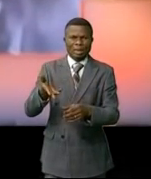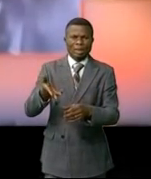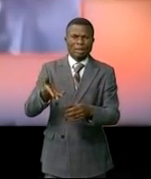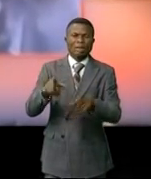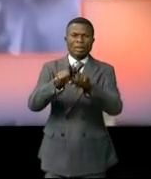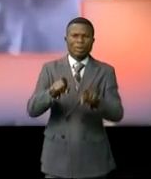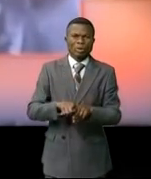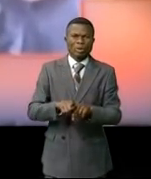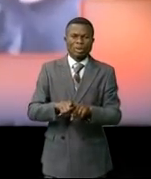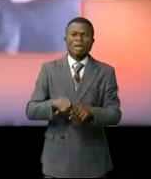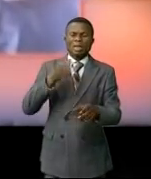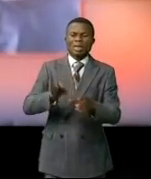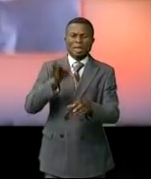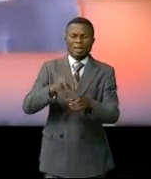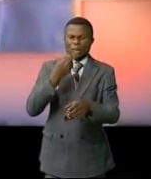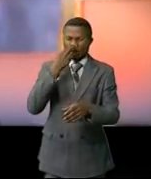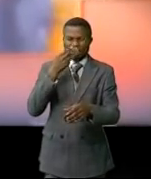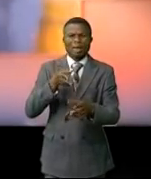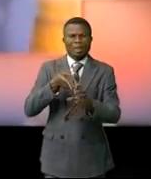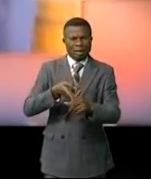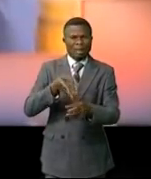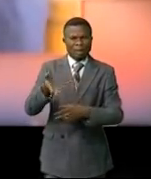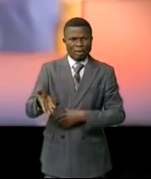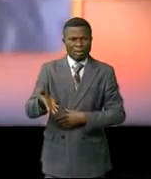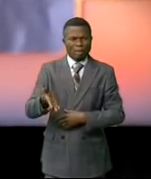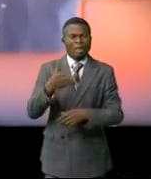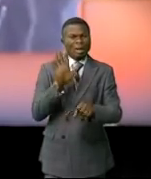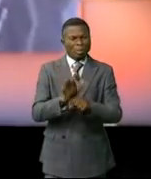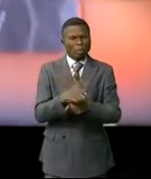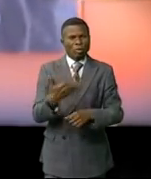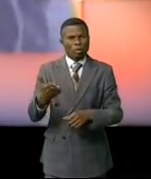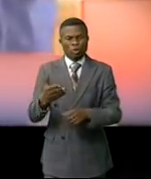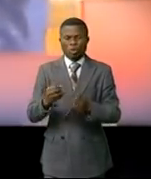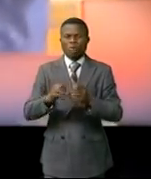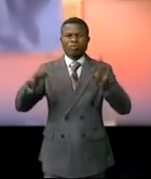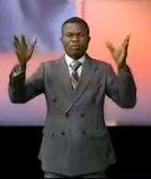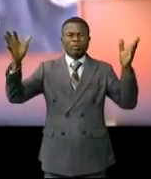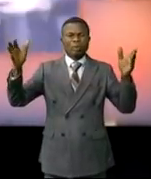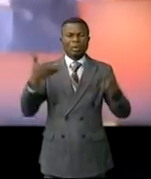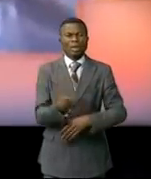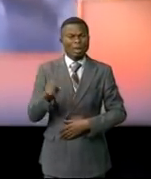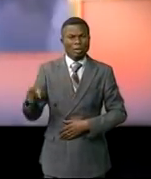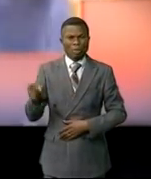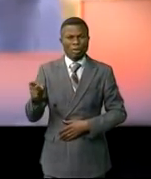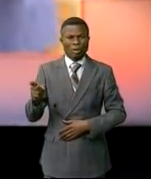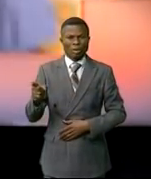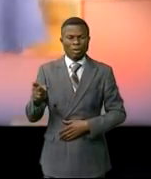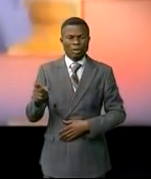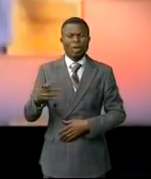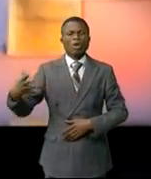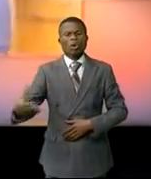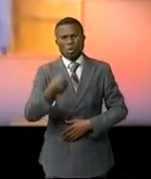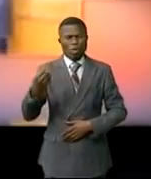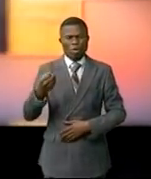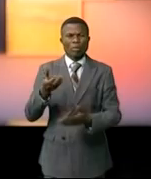et l'essence que vous voyez. Maintenant, il y a d'autres matières volatiles. Ces matières-là, c'est qu'on récupère et on